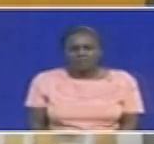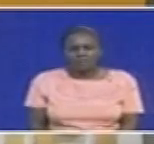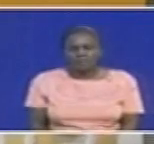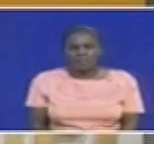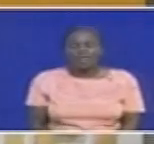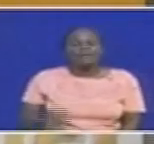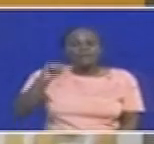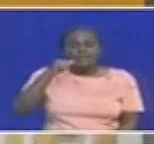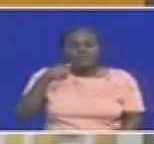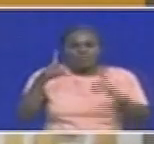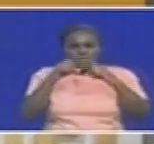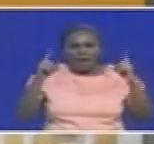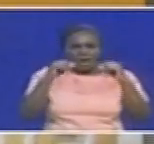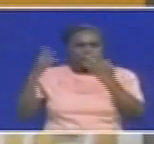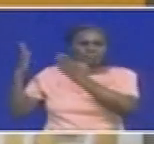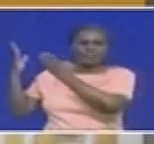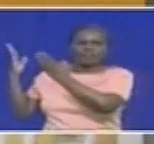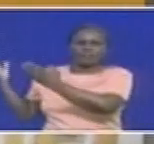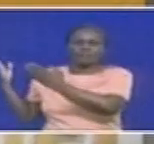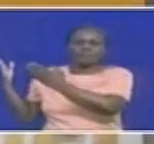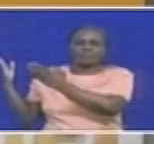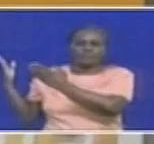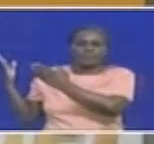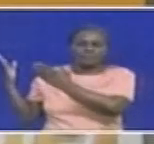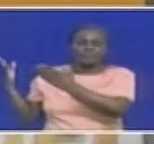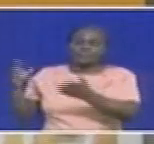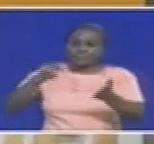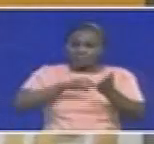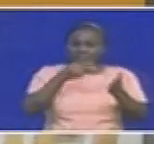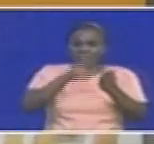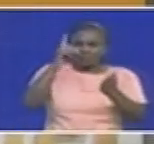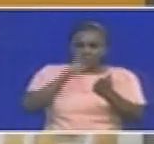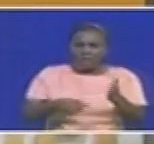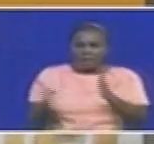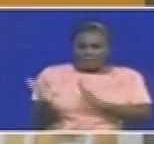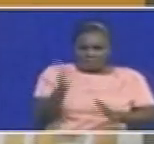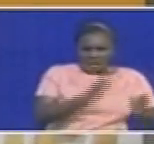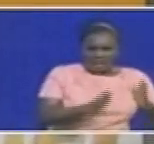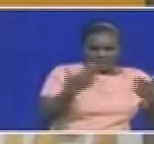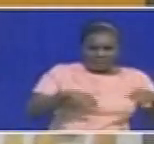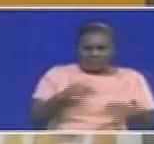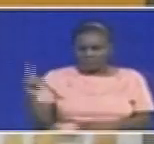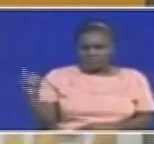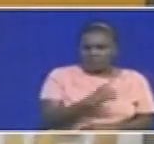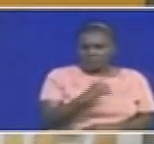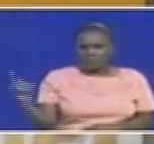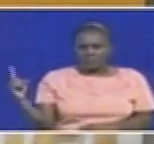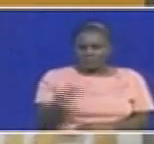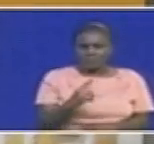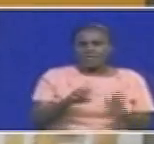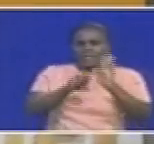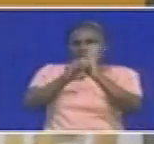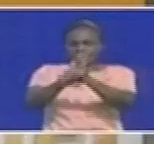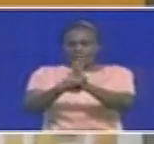Katika kamusi ya leo tunaangazia neno pishapisha. Pishapisha ni harakati za watu kwenda na kurudi huku na huku. Mfano